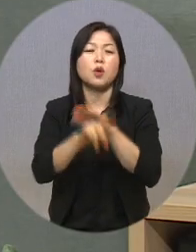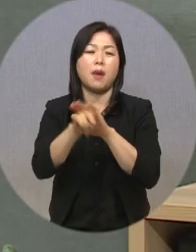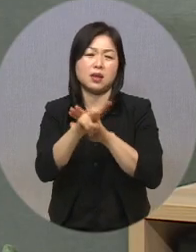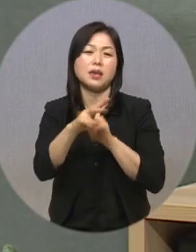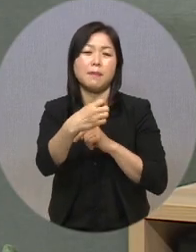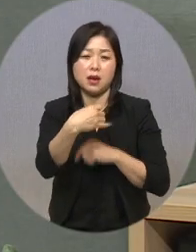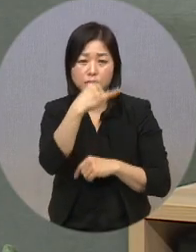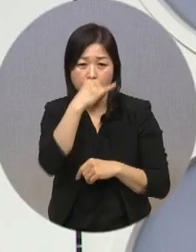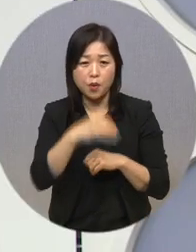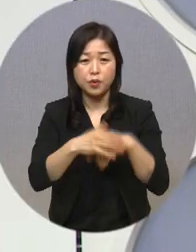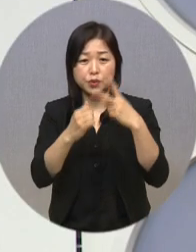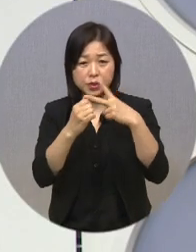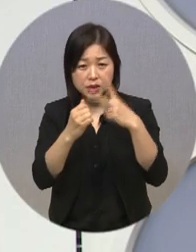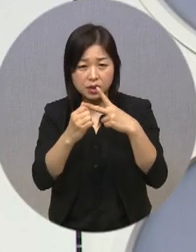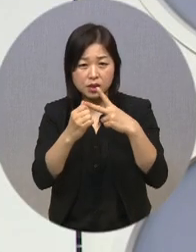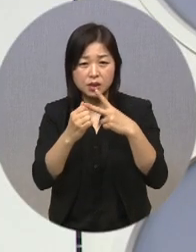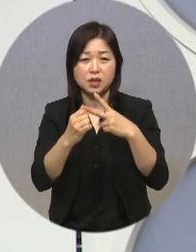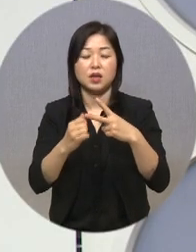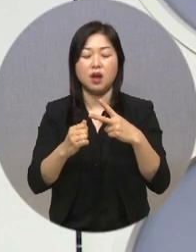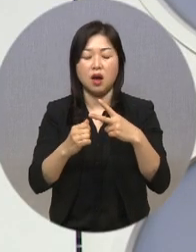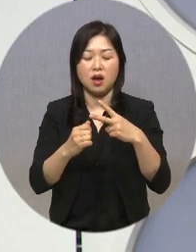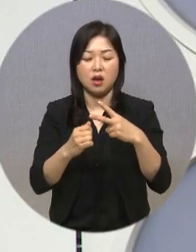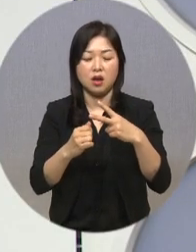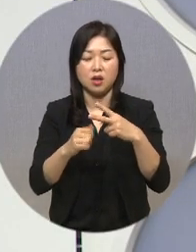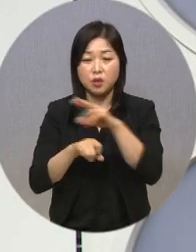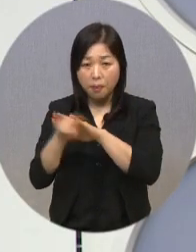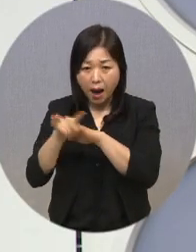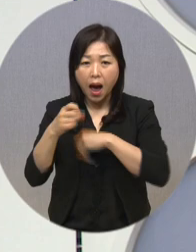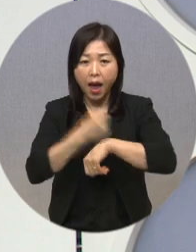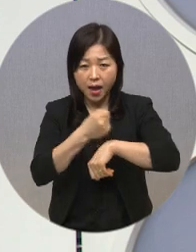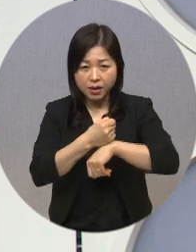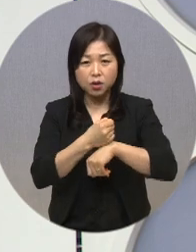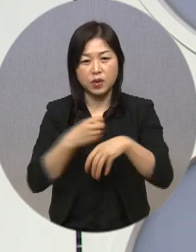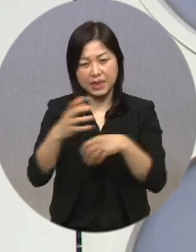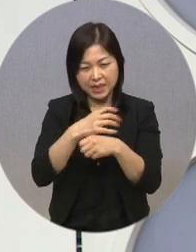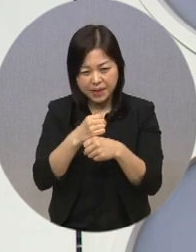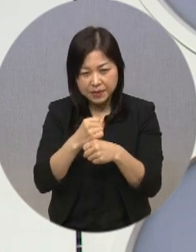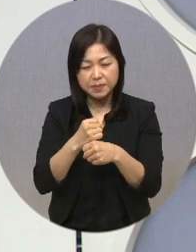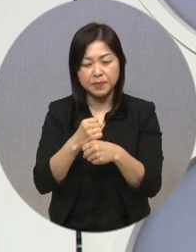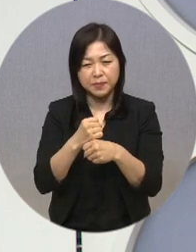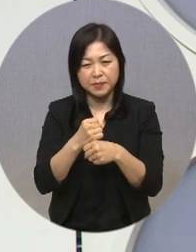번째는 가자 도망가자. 이래서 짐을 싣고